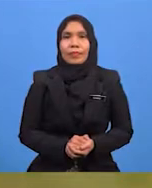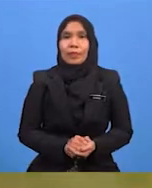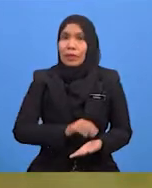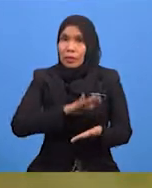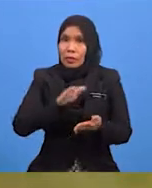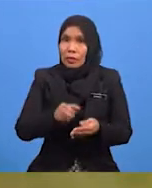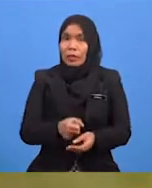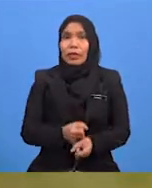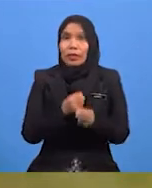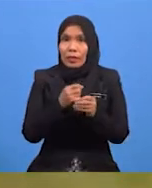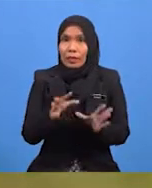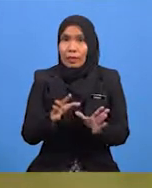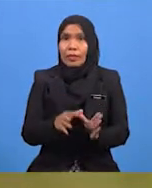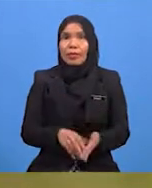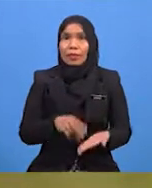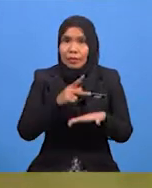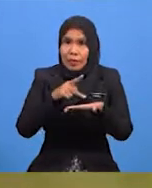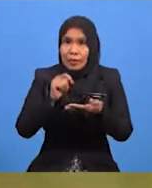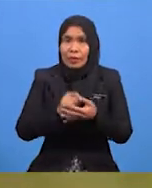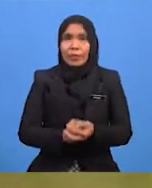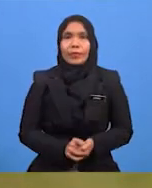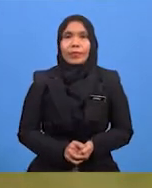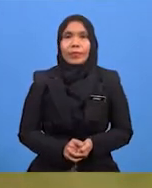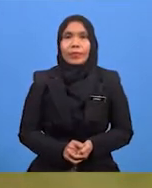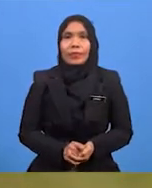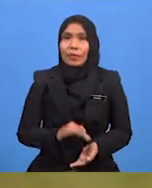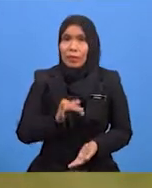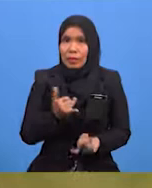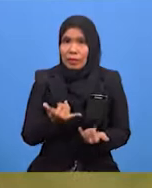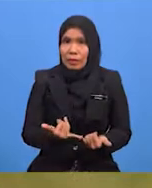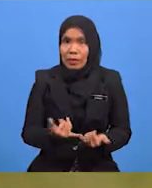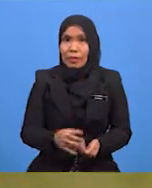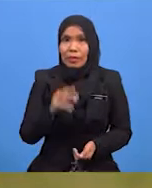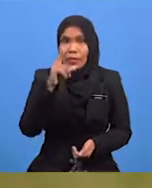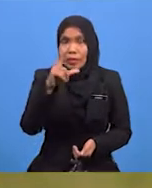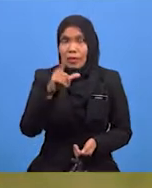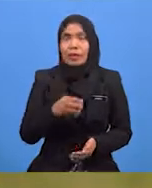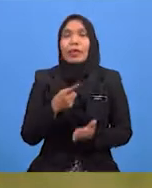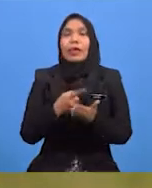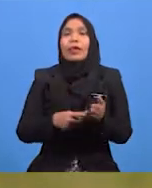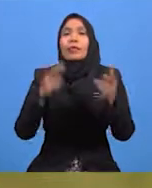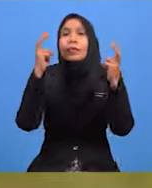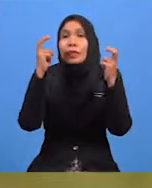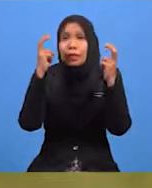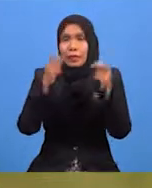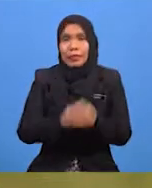kaji. Sekarang, kita akan melihat pula apakah tema bagi sajak